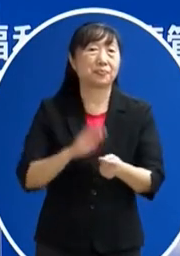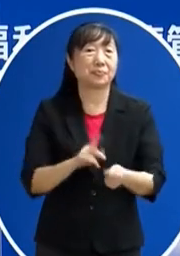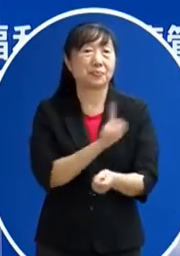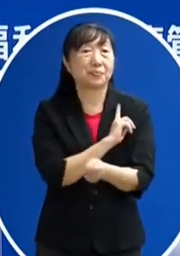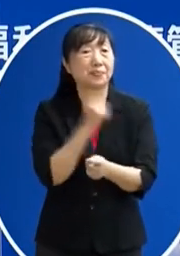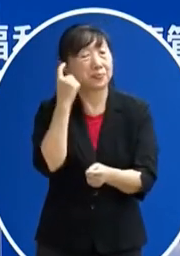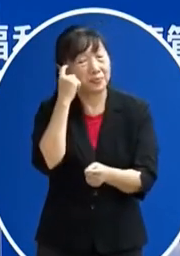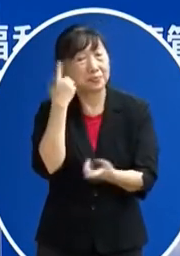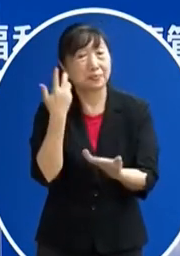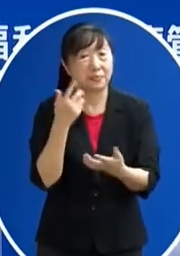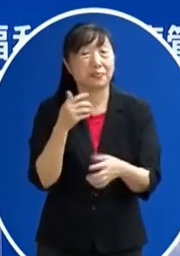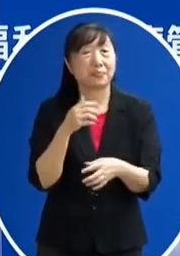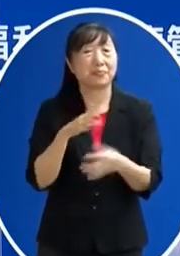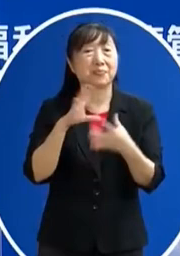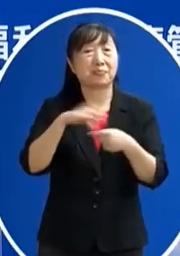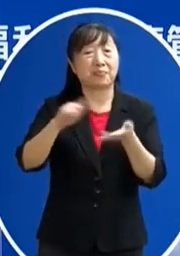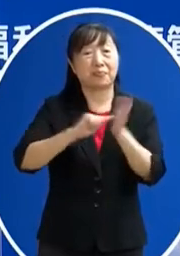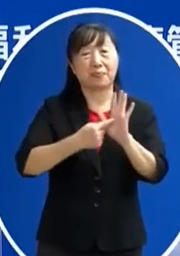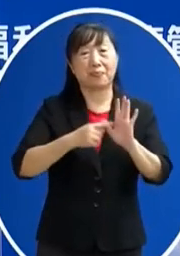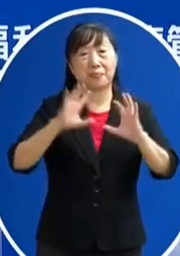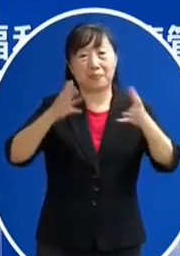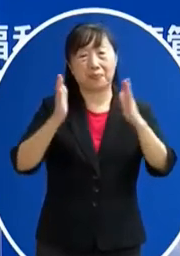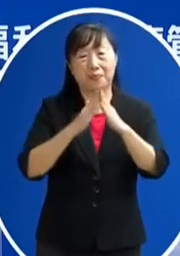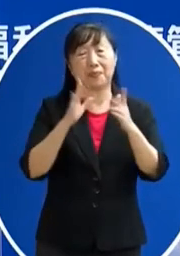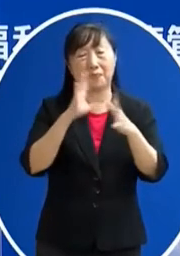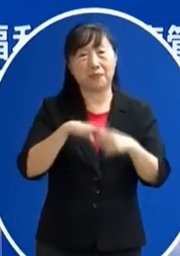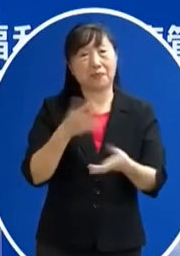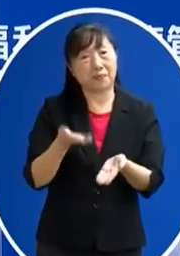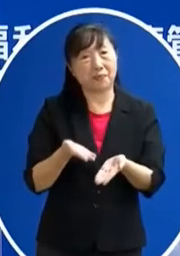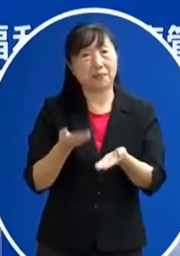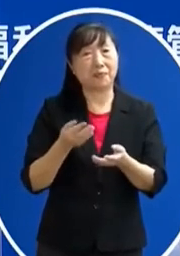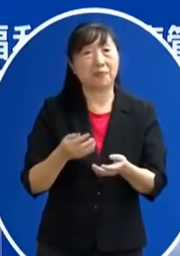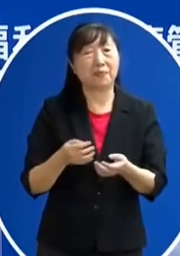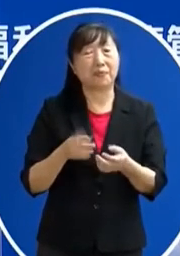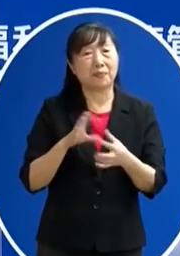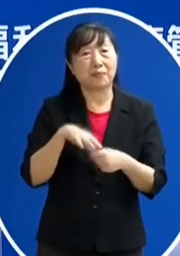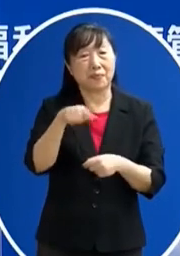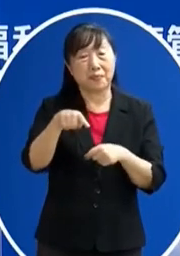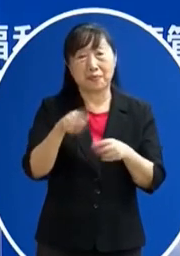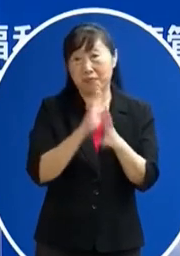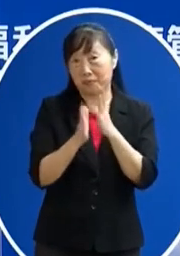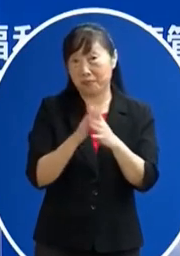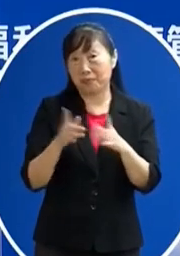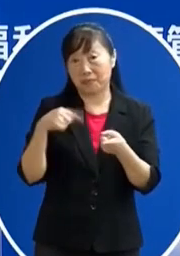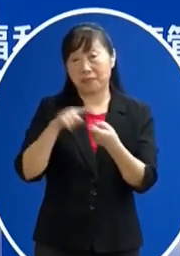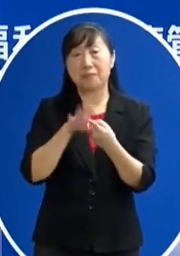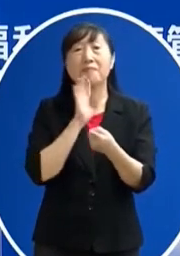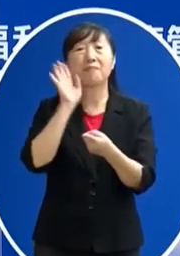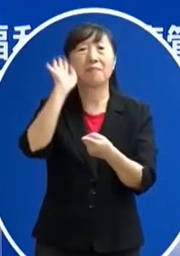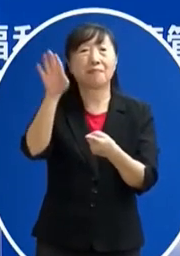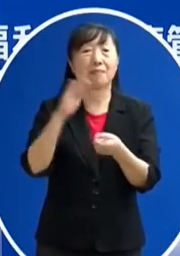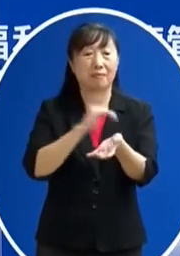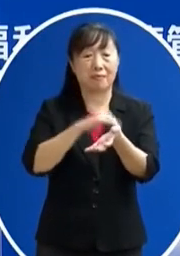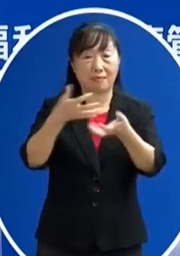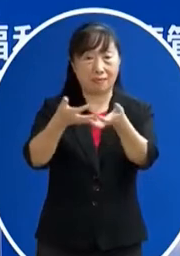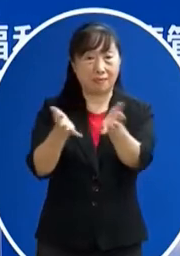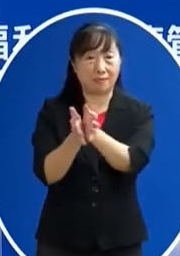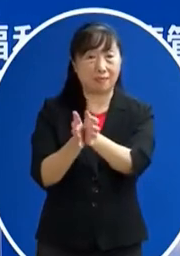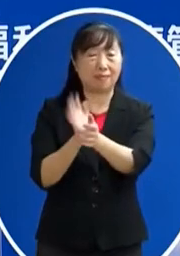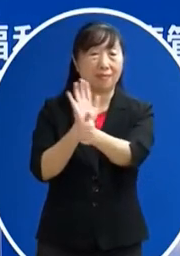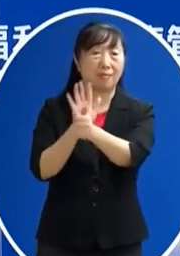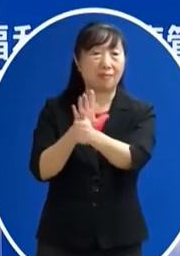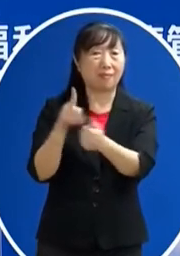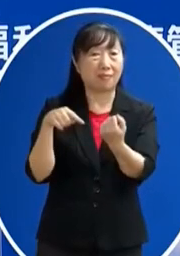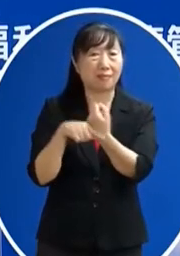跟作为全民表率的一个考虑，好，那我想这样的一个判断还是由总统哈的国安团队来做这方面的思